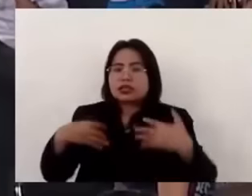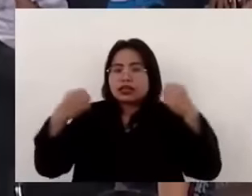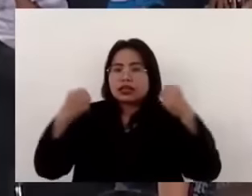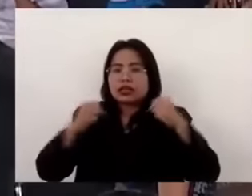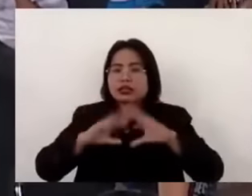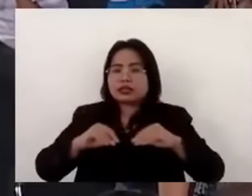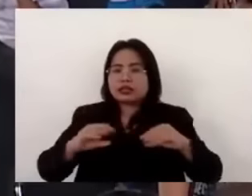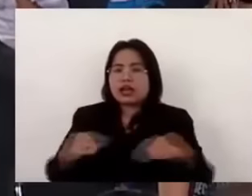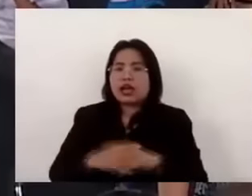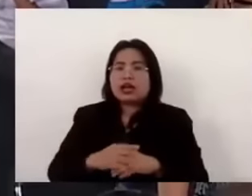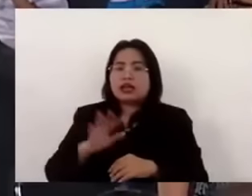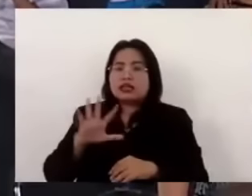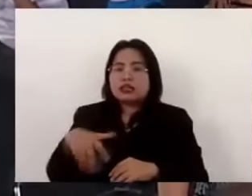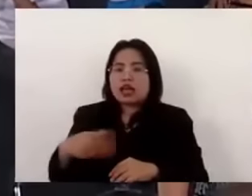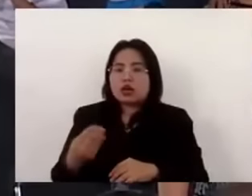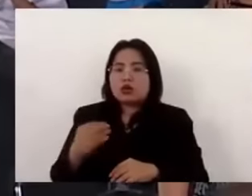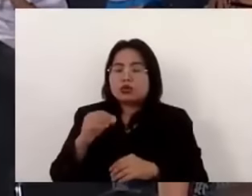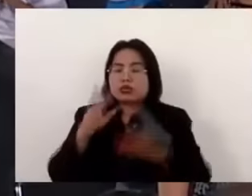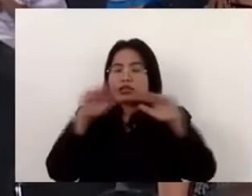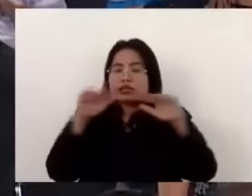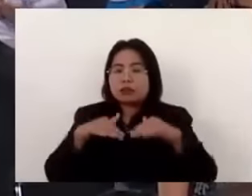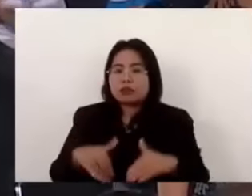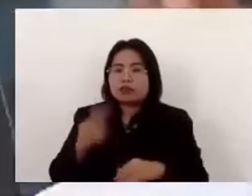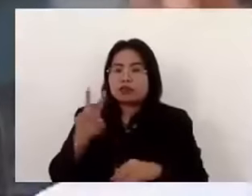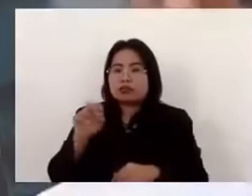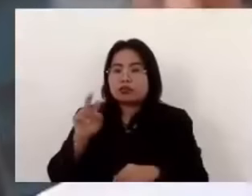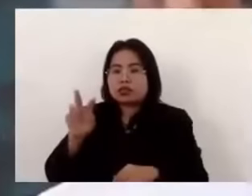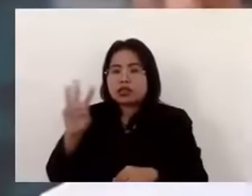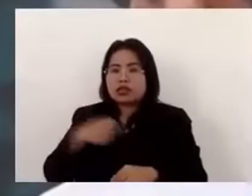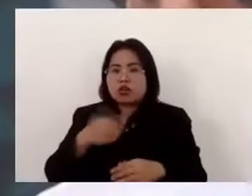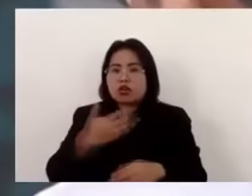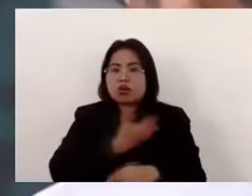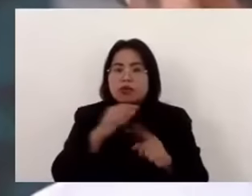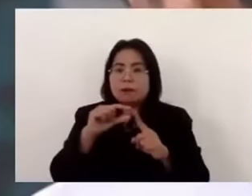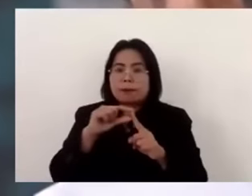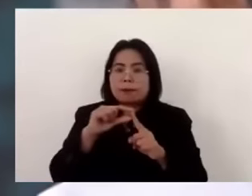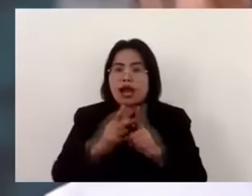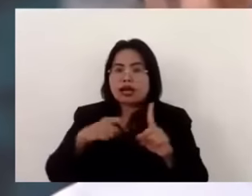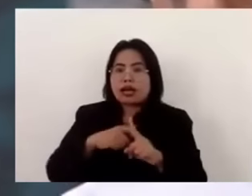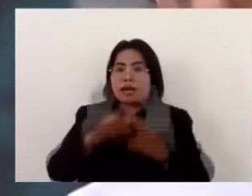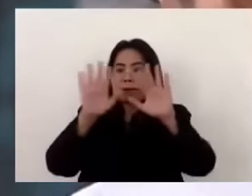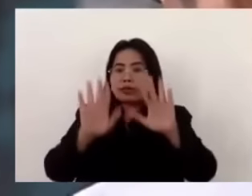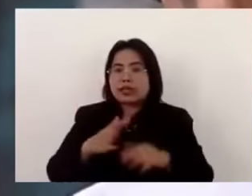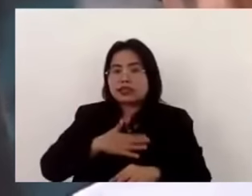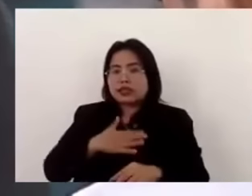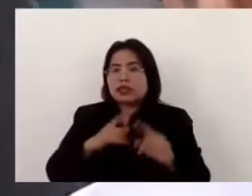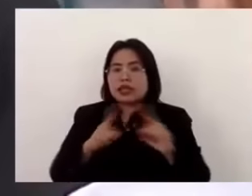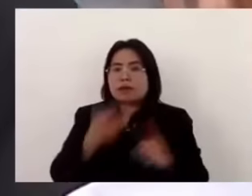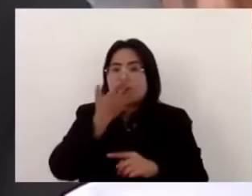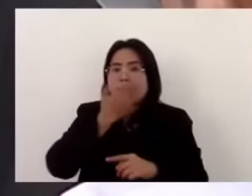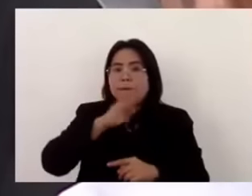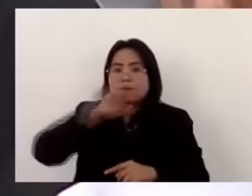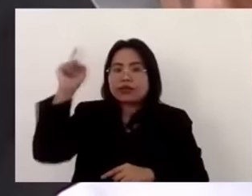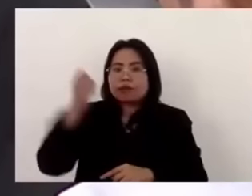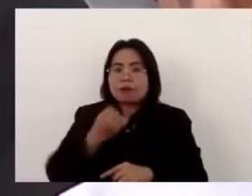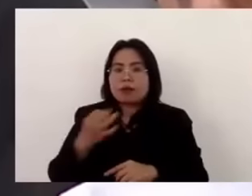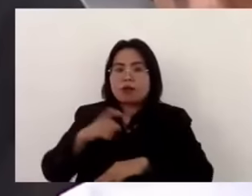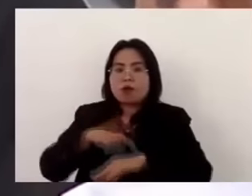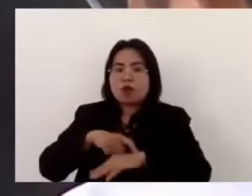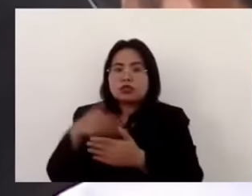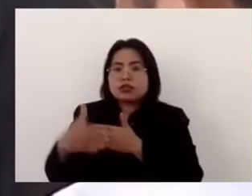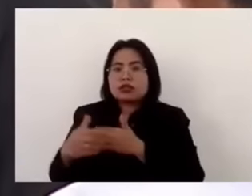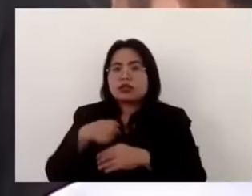tahun Desember 203 Kemarin saya adalah korban PHK dari media saya Pak tapi alhamdulillah bebera waktu Kemudian saya